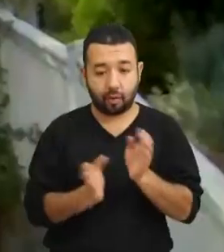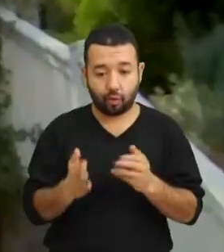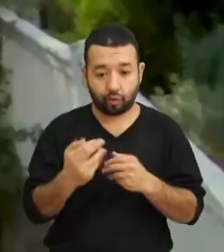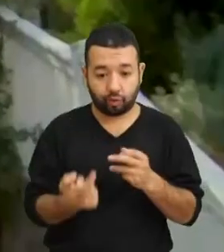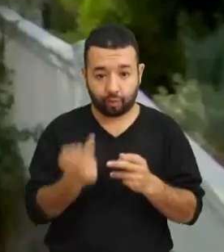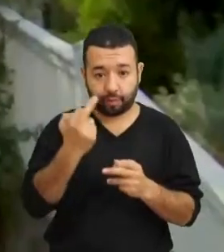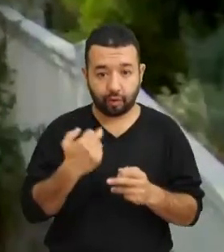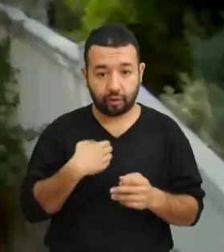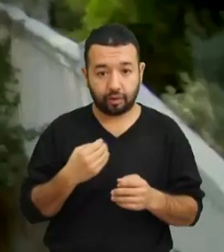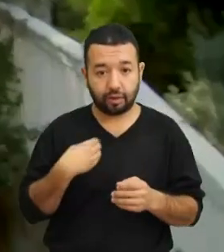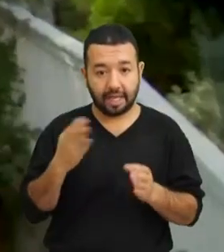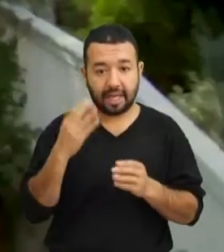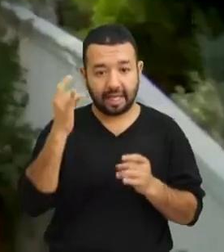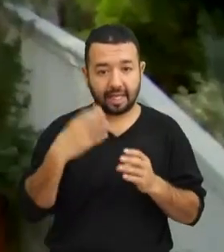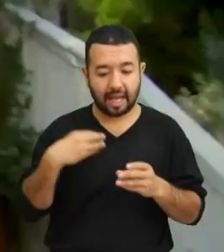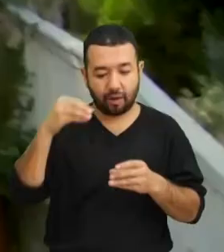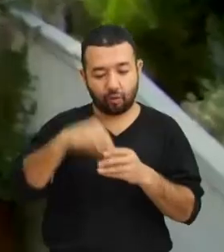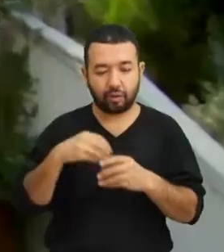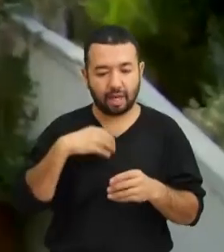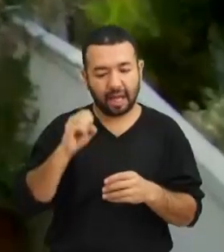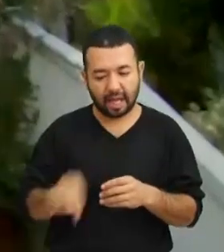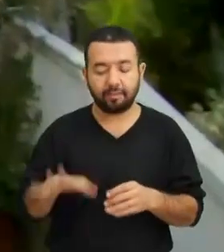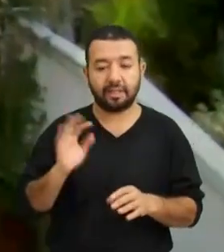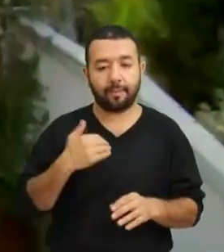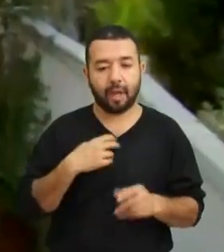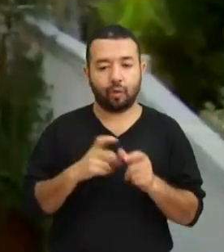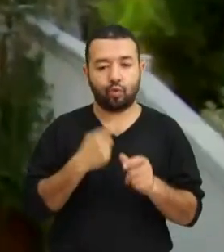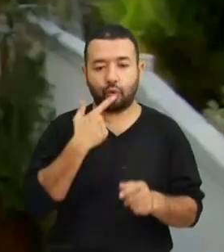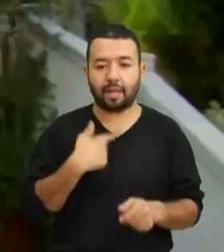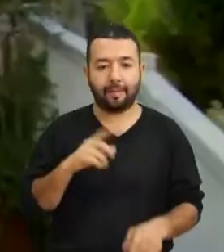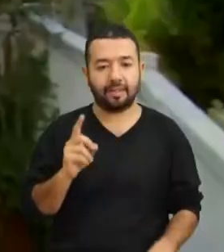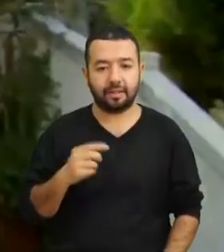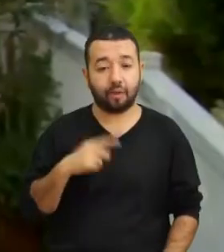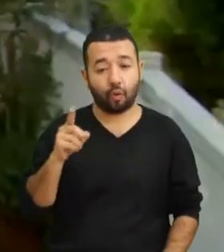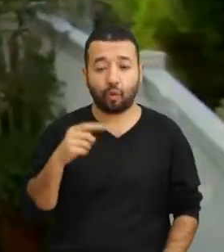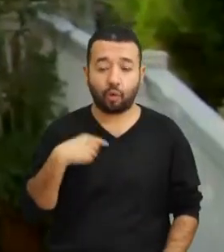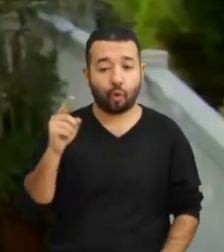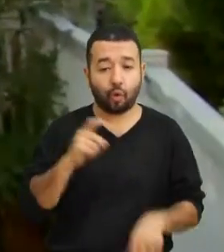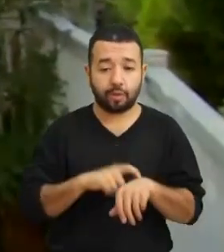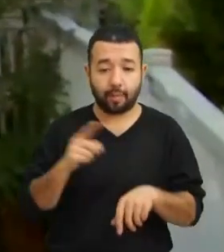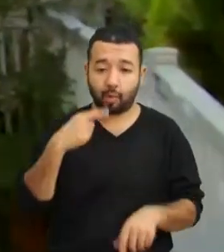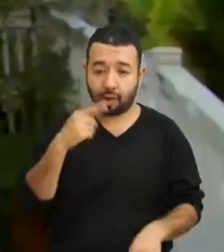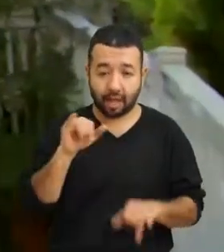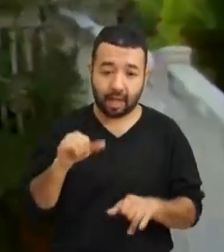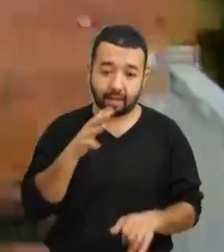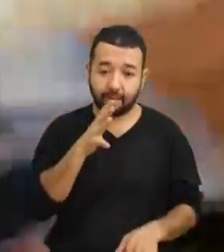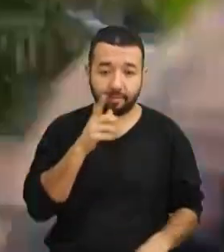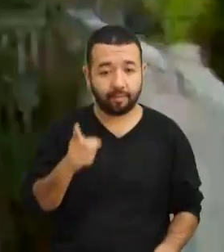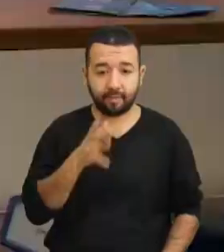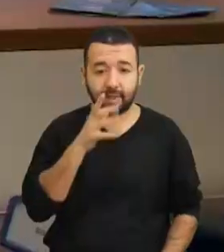olarak senin gelin kutusuna atmazsam bana da Şükrü demesinler. O zaman böyle konuşabileceğin mi acaba?